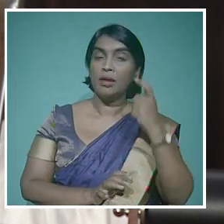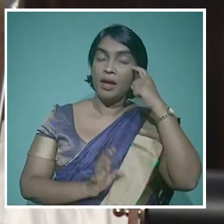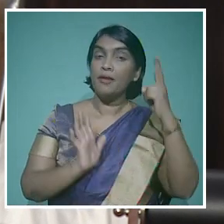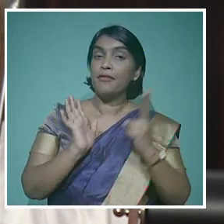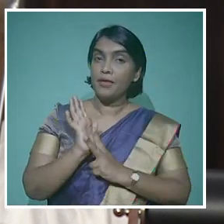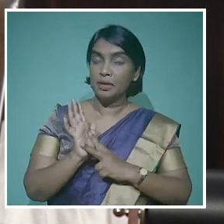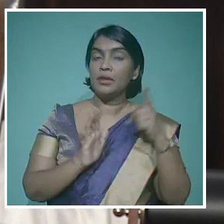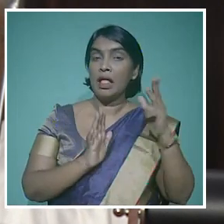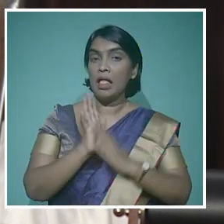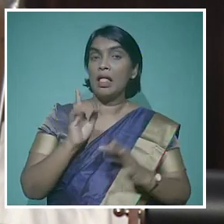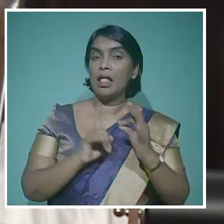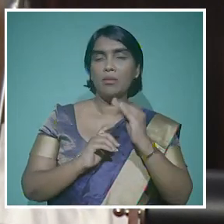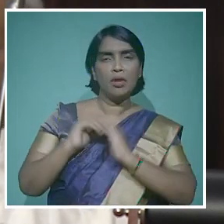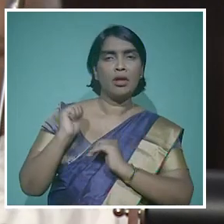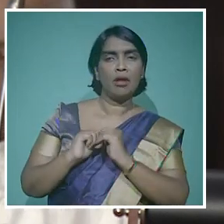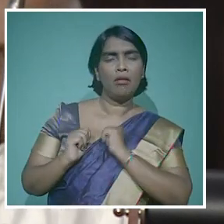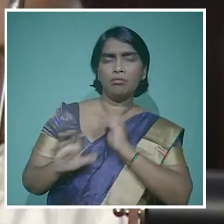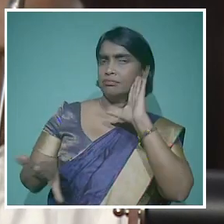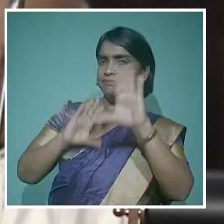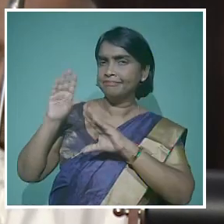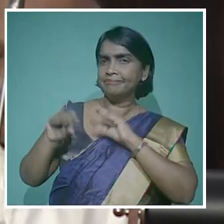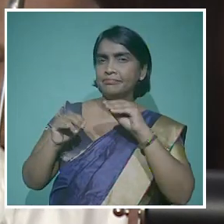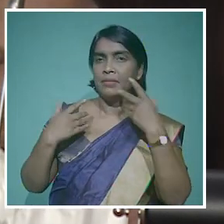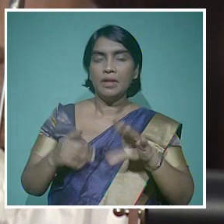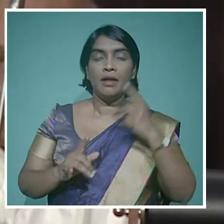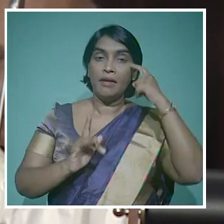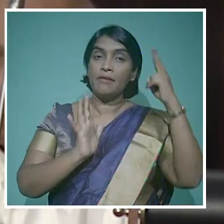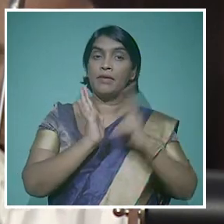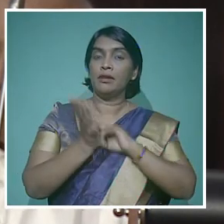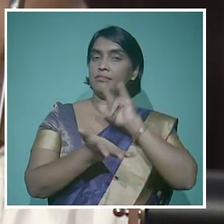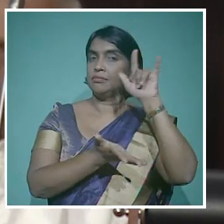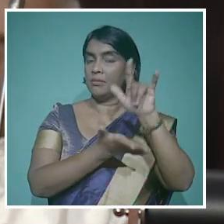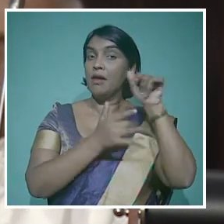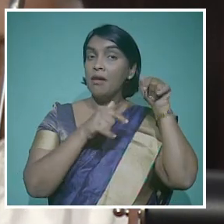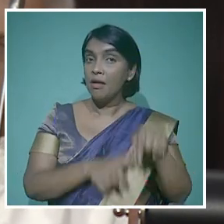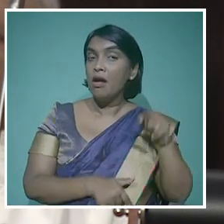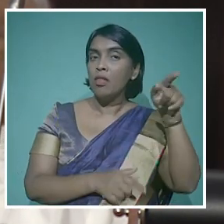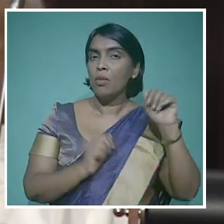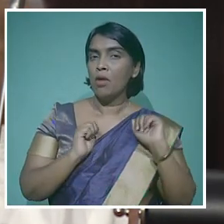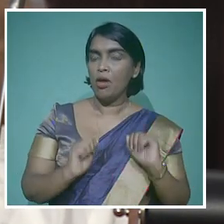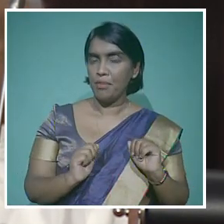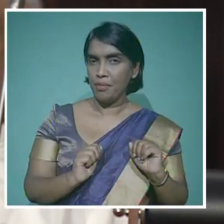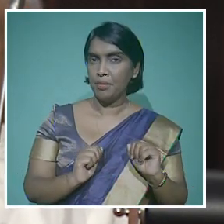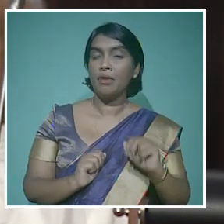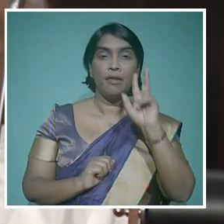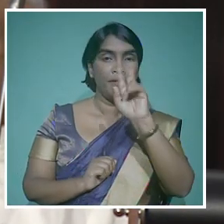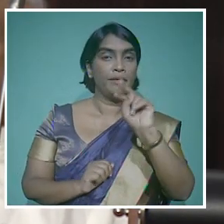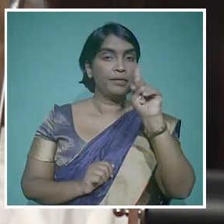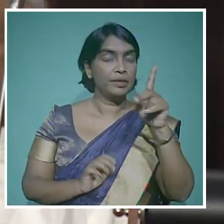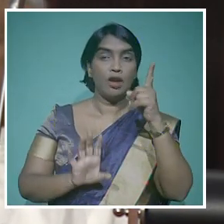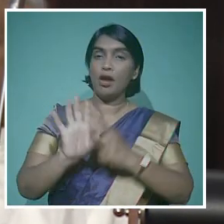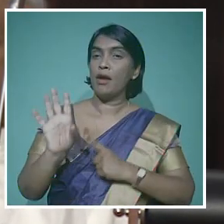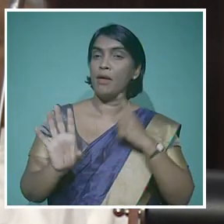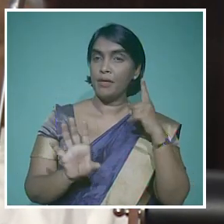වියට්නාම ඇමතිතුමා අපේ ක්‍රමවේදය හදාරා තමන්ගේ රටට ගියා. අද තත්ත්වය මොකද්ද? 2021